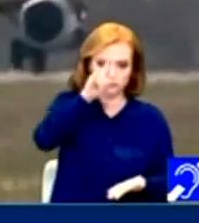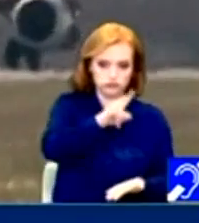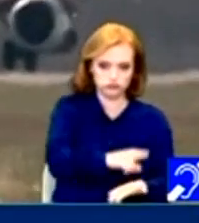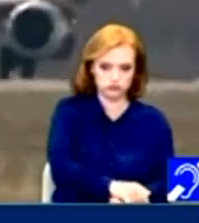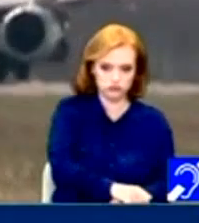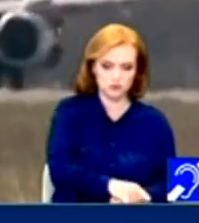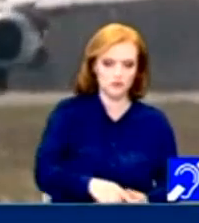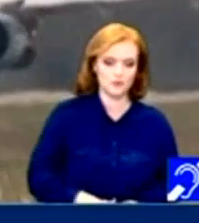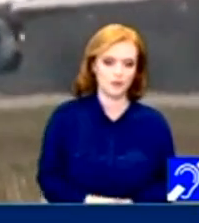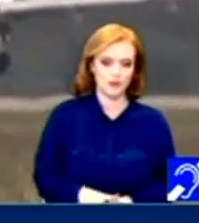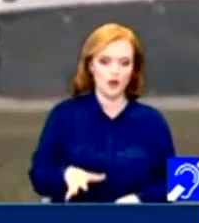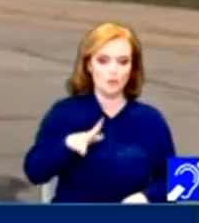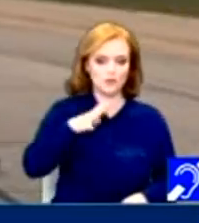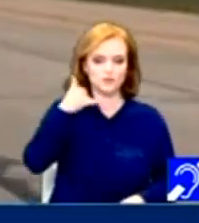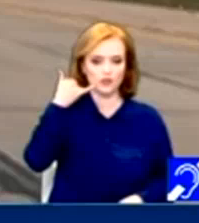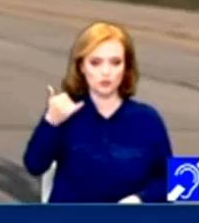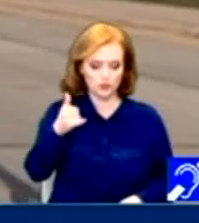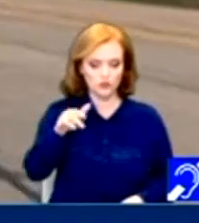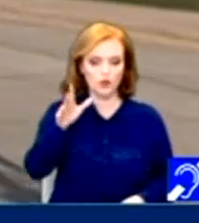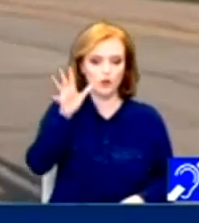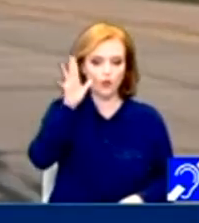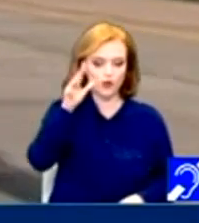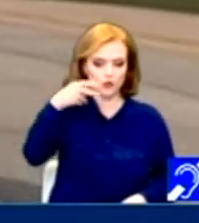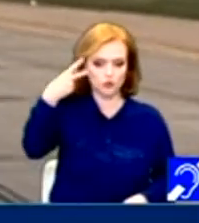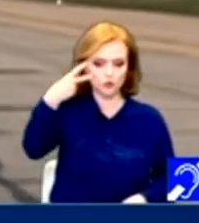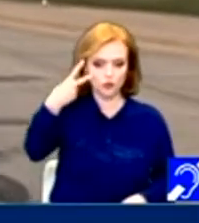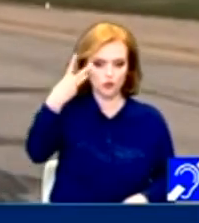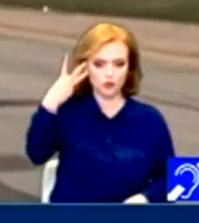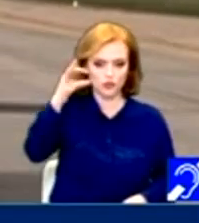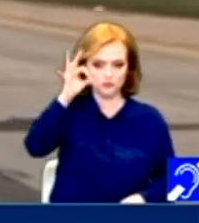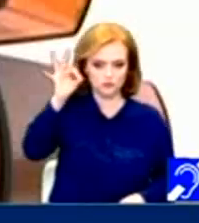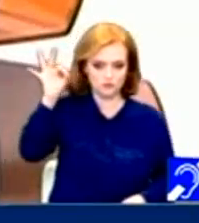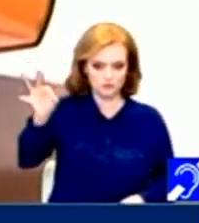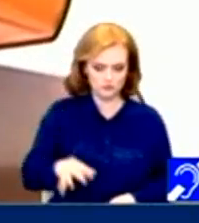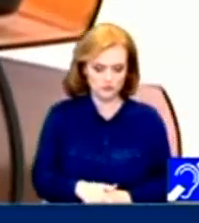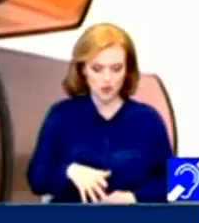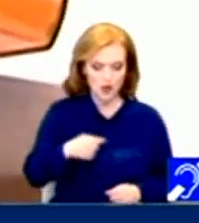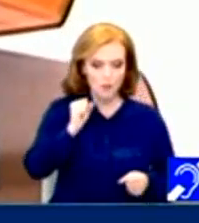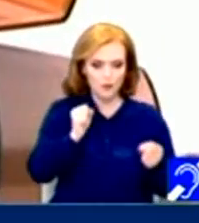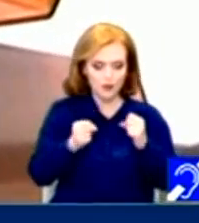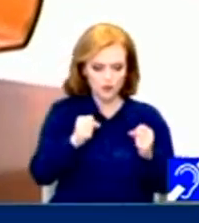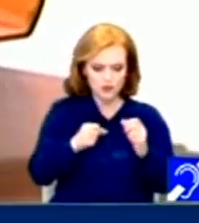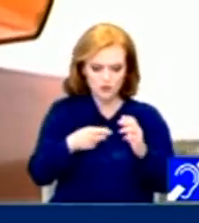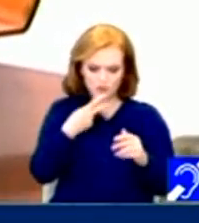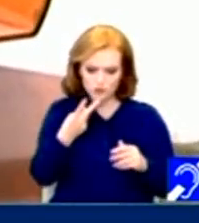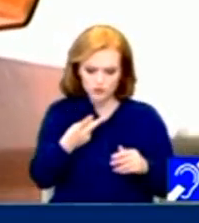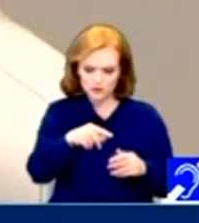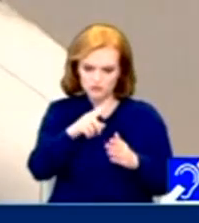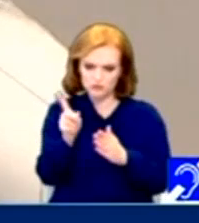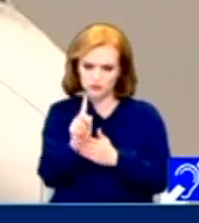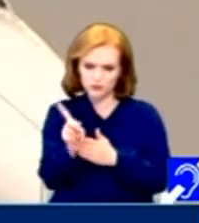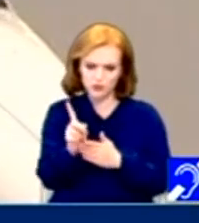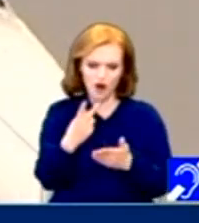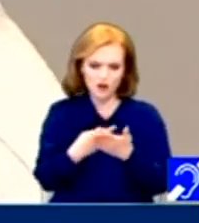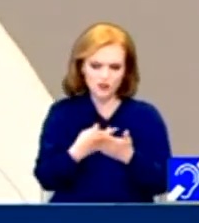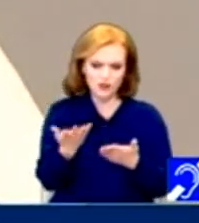Alerta s-a dat în jurul orei 23:30. Piloții au sesizat că un senzor de la bordul aeronavei indică probleme la trenul de